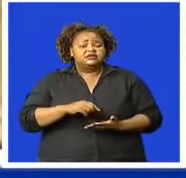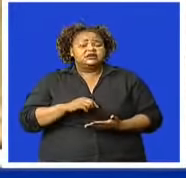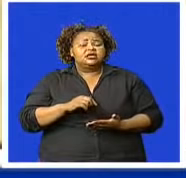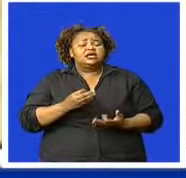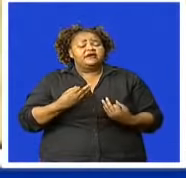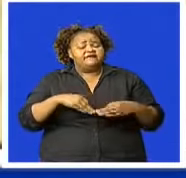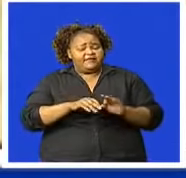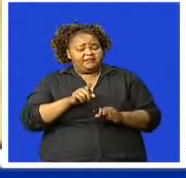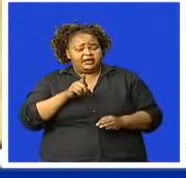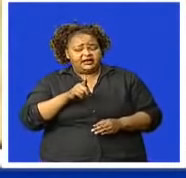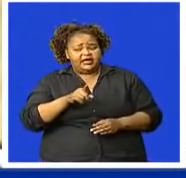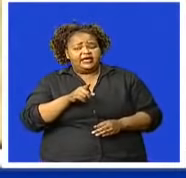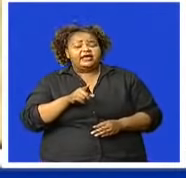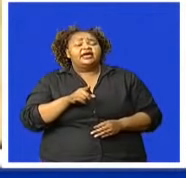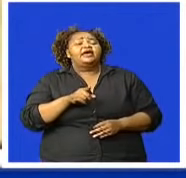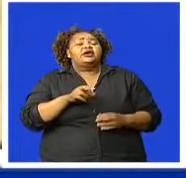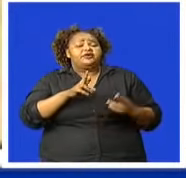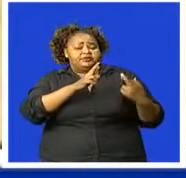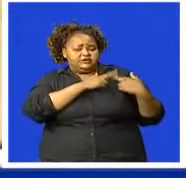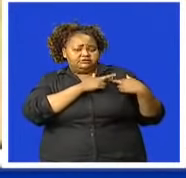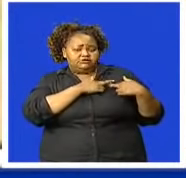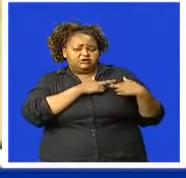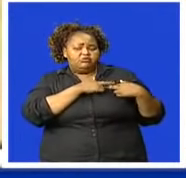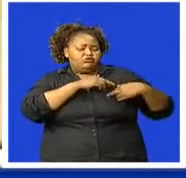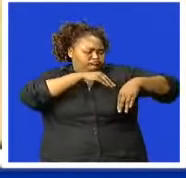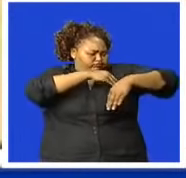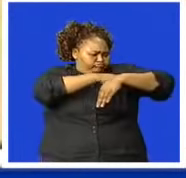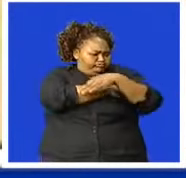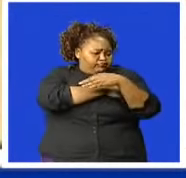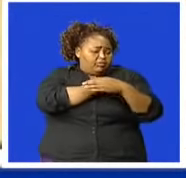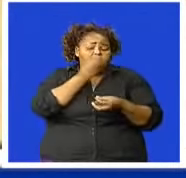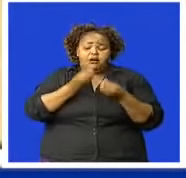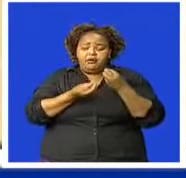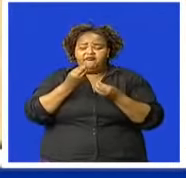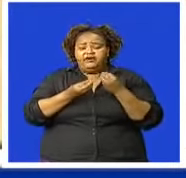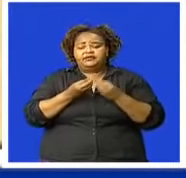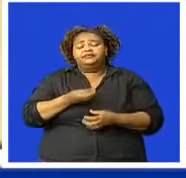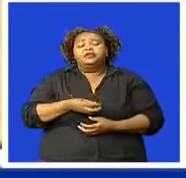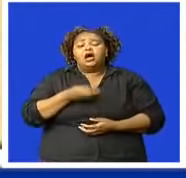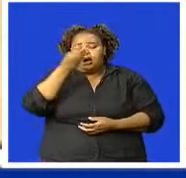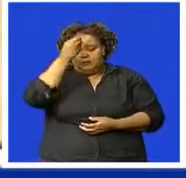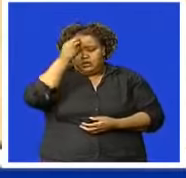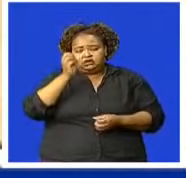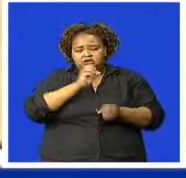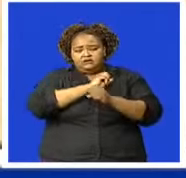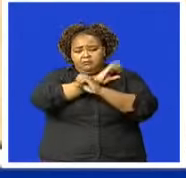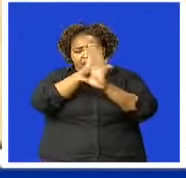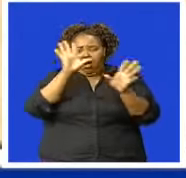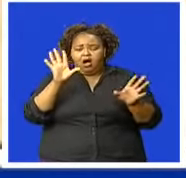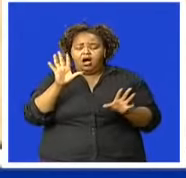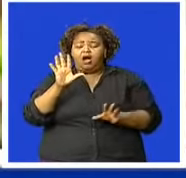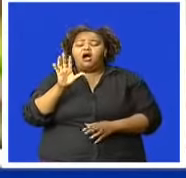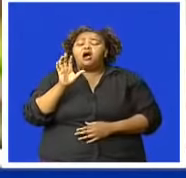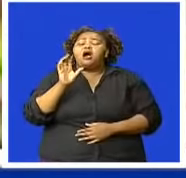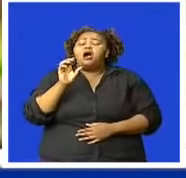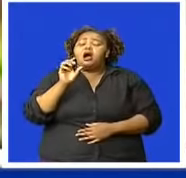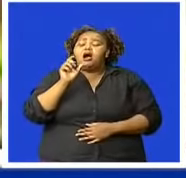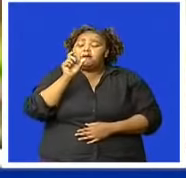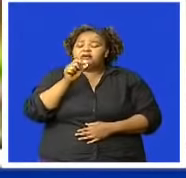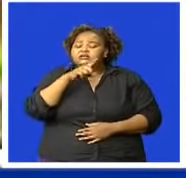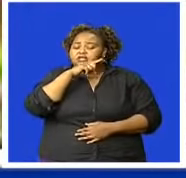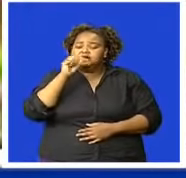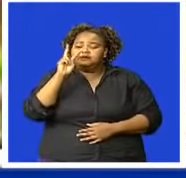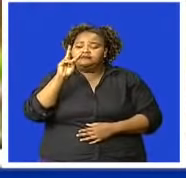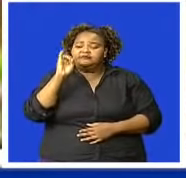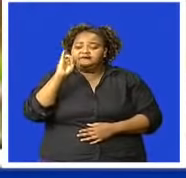Umchumanisi wesive nemaphoyisa Superintendent Phindile Vilakati uchaza kabanti ngalokwenteka endzaweni yebucala enyalinyali kanye